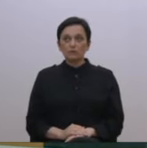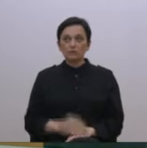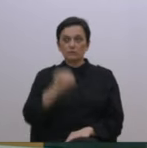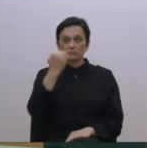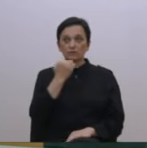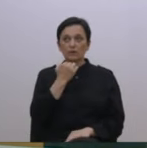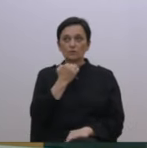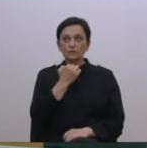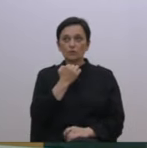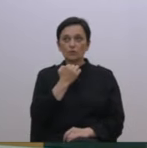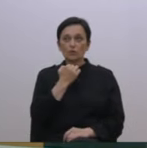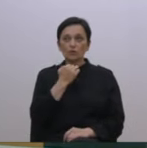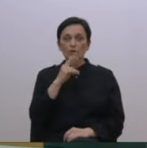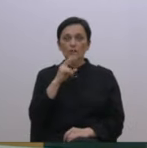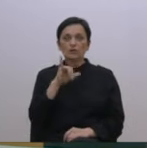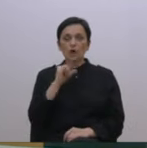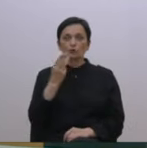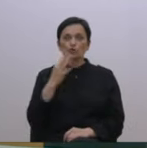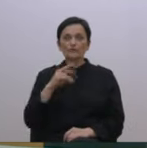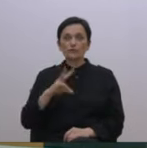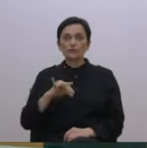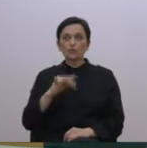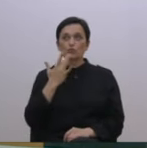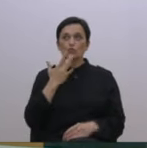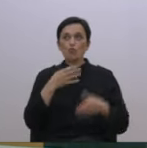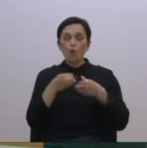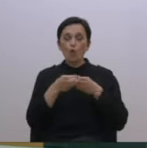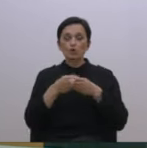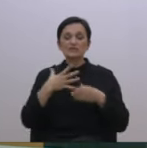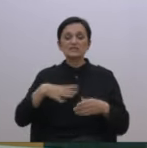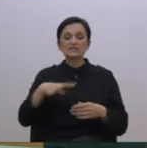მადლობთ მიხეილ დაუშვილი, პოლიტიკური ჯგუფის საქართველოსთვის, შემდეგ ბექა